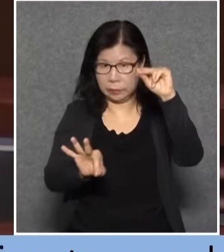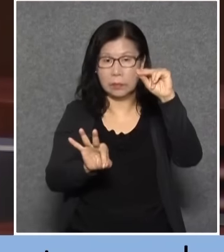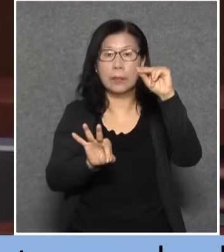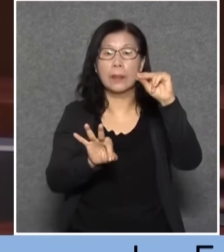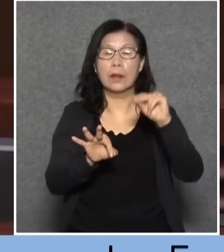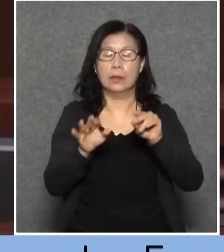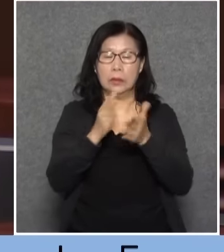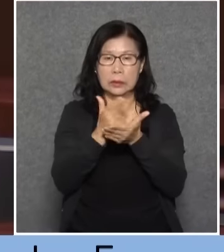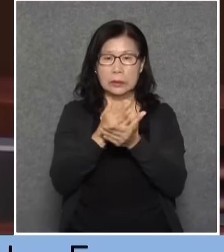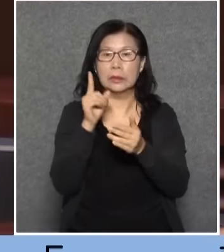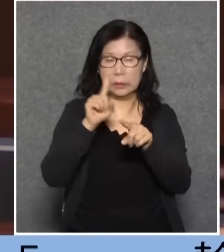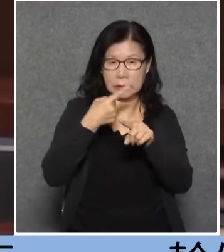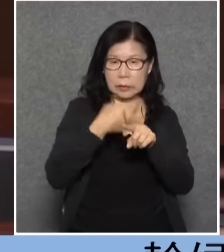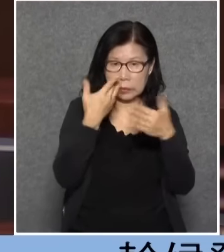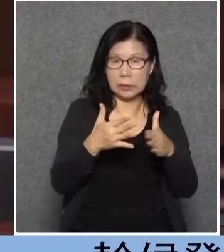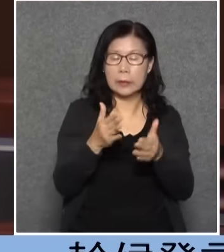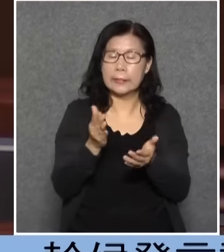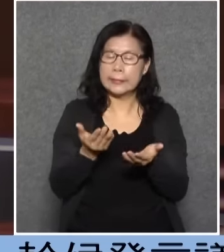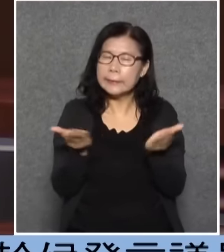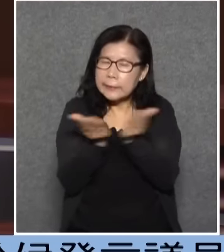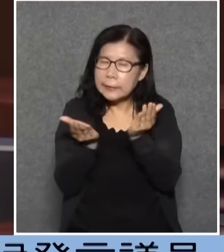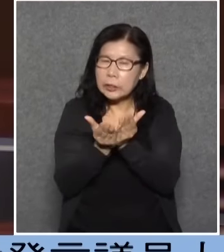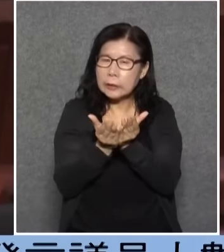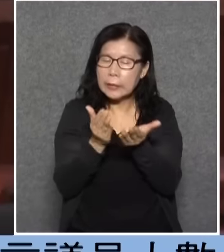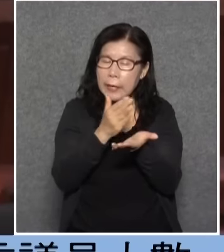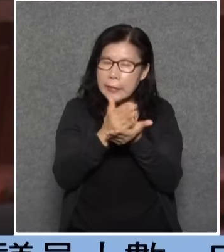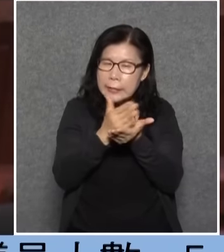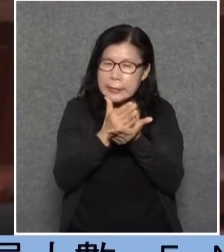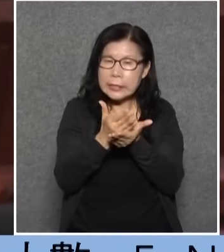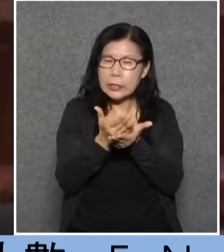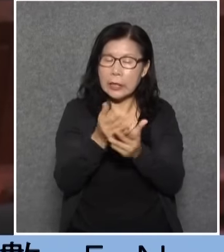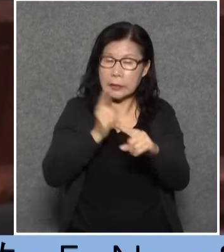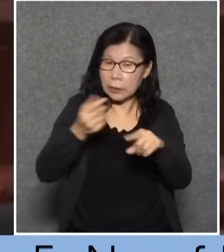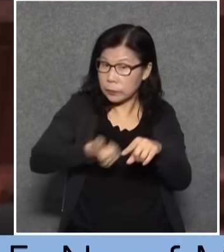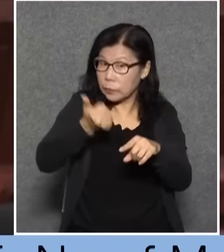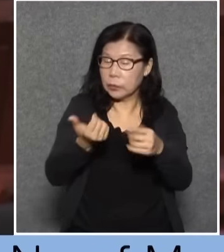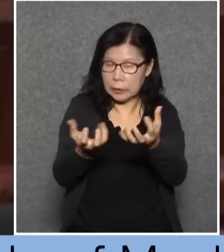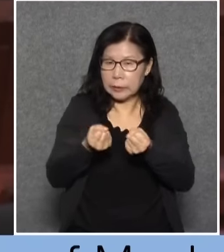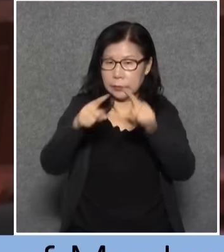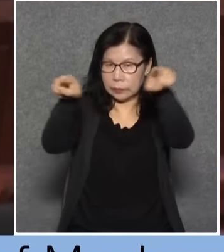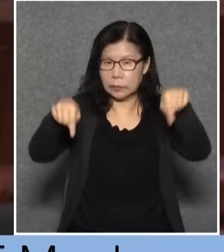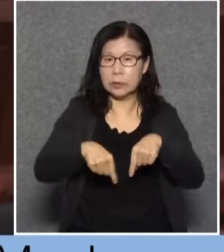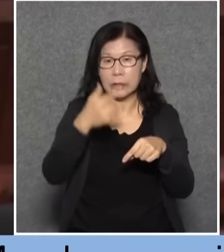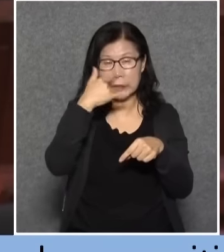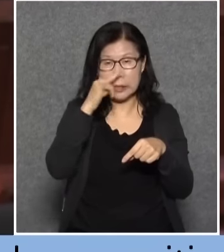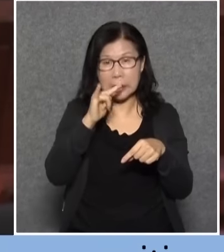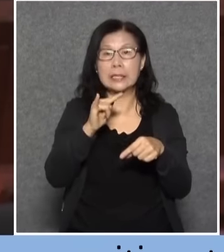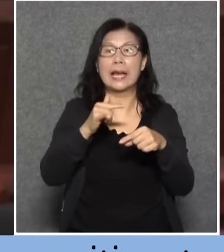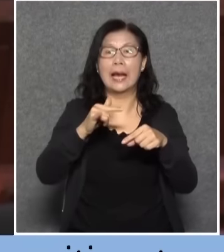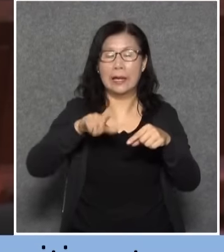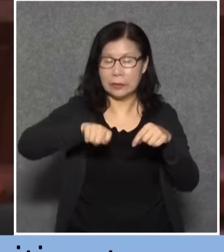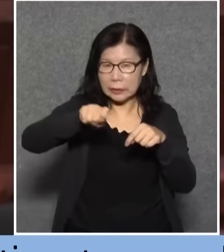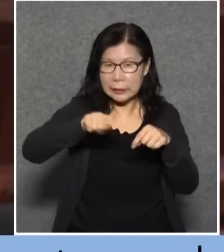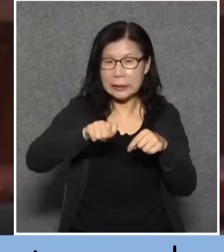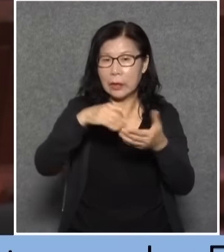展開為期一個月的可靠性驗收測試，目的是去深入測試新系統內各個子系